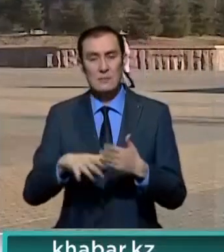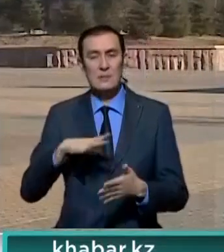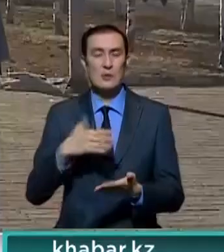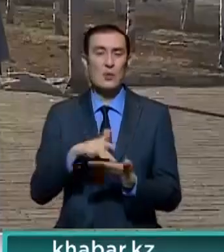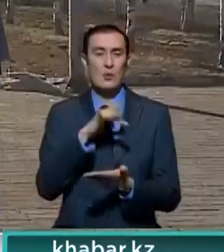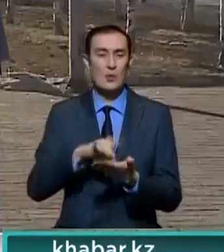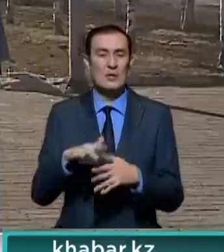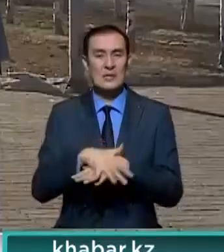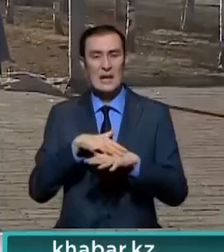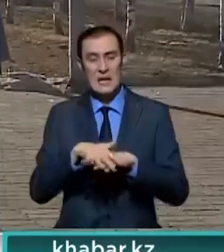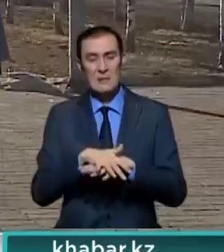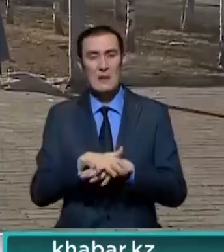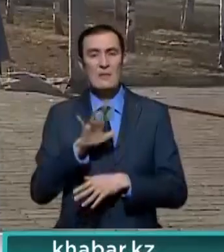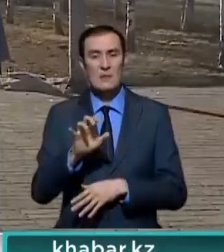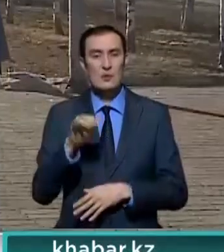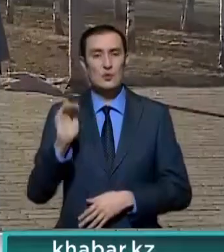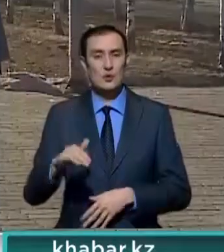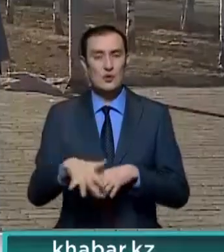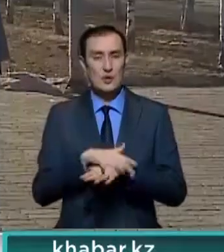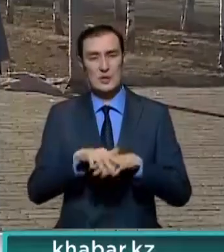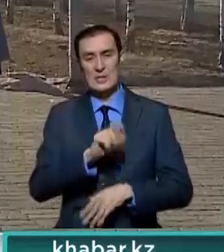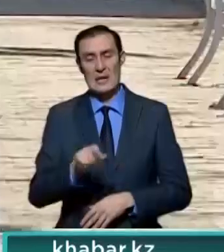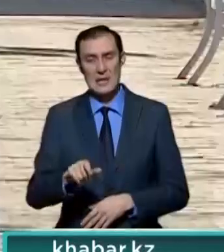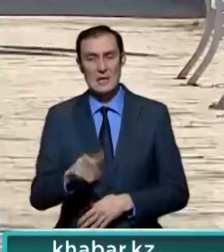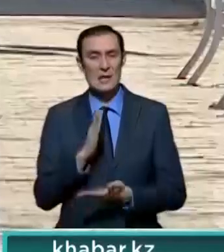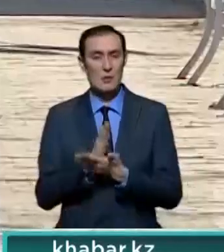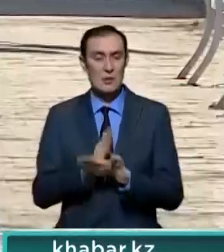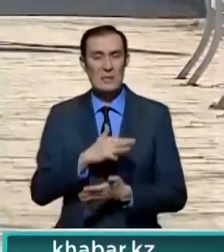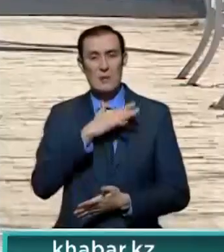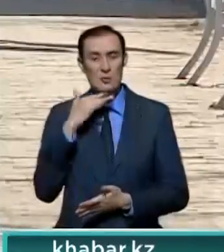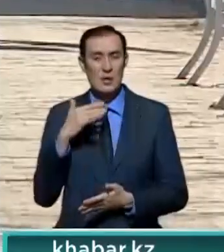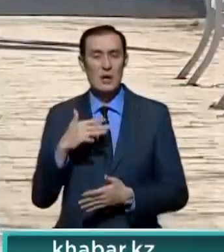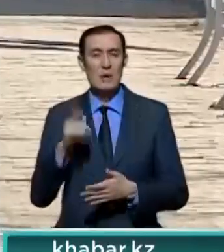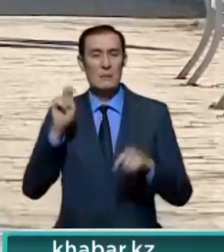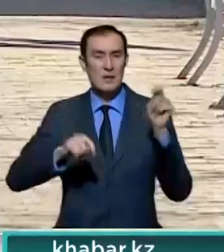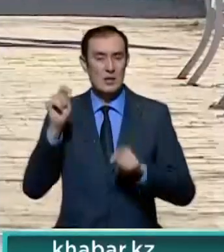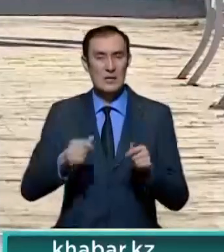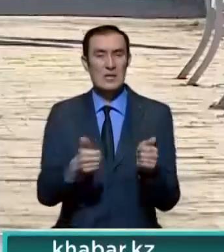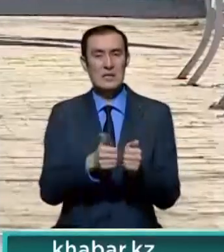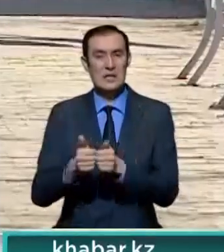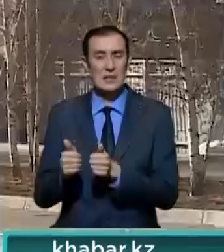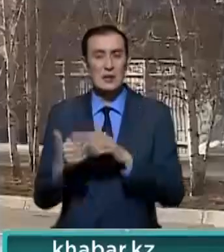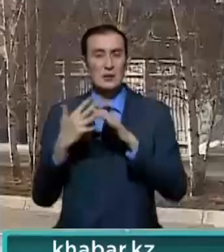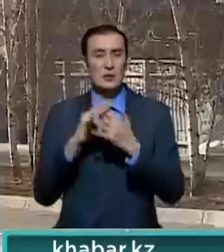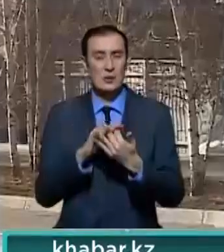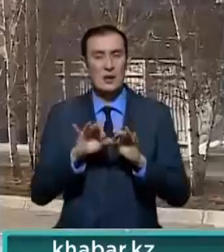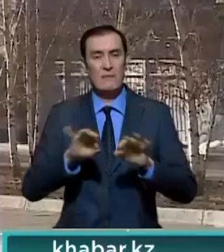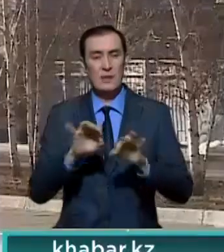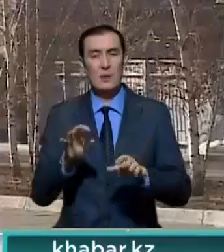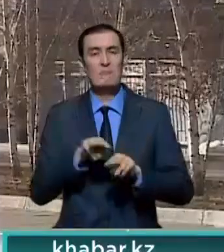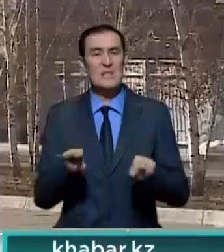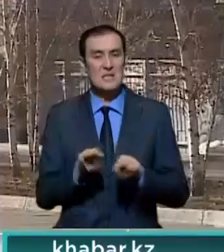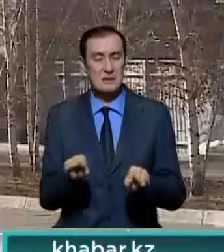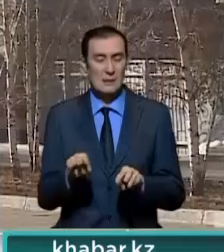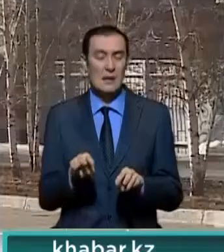город с численностью населения в 500 тысяч человек, где наблюдается большой поток приезжих из близлежащих сел, пояснил Куантыров.